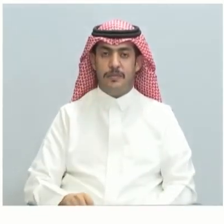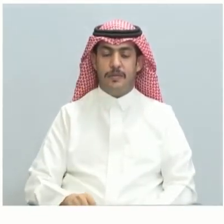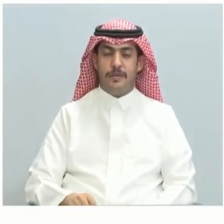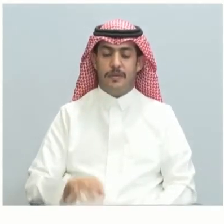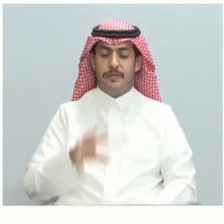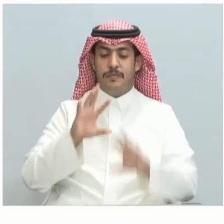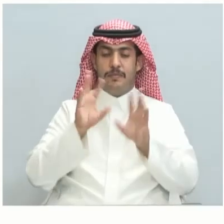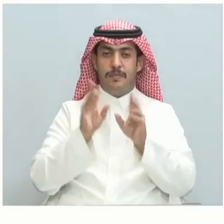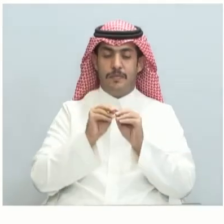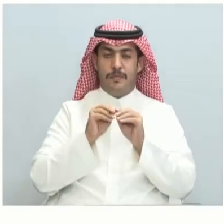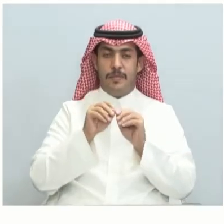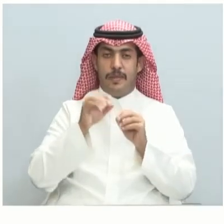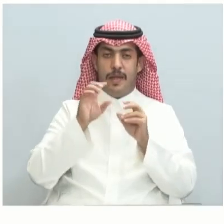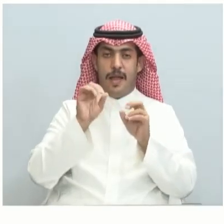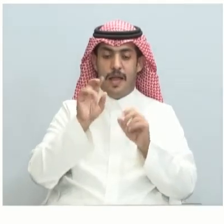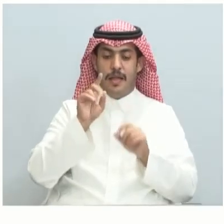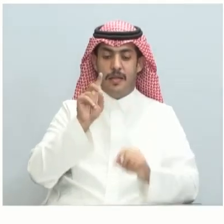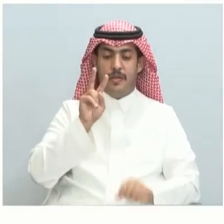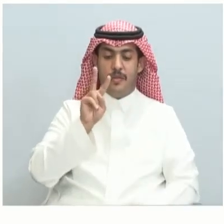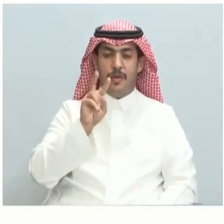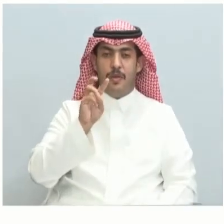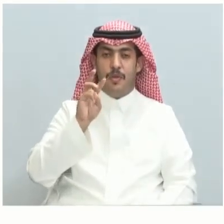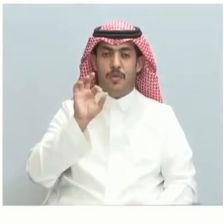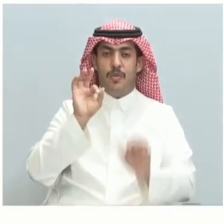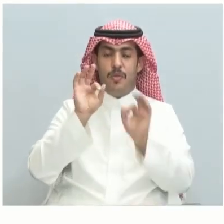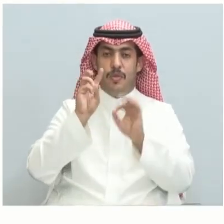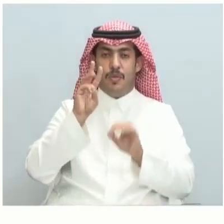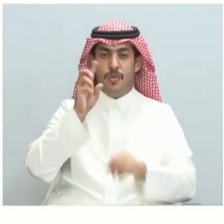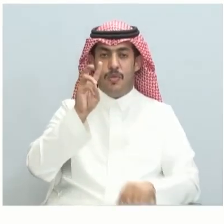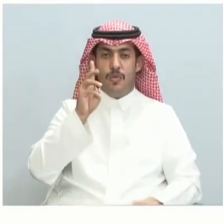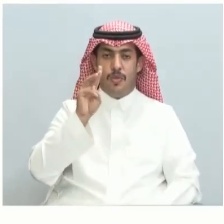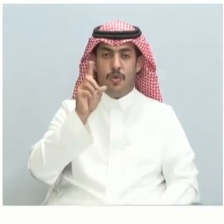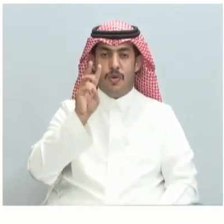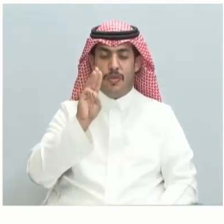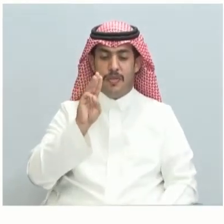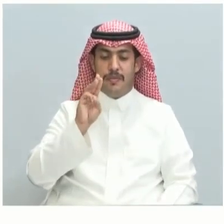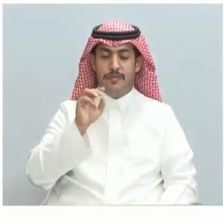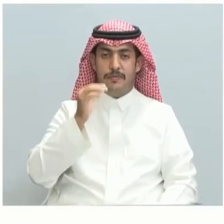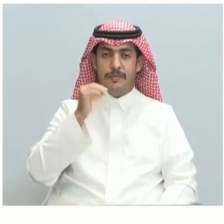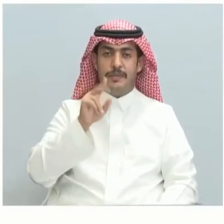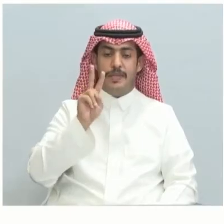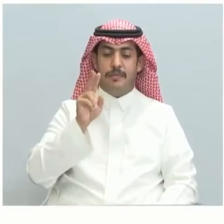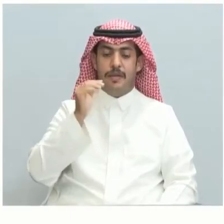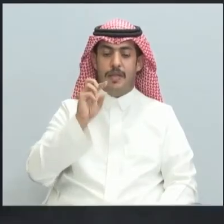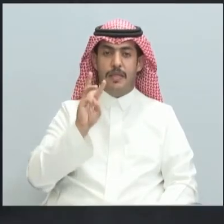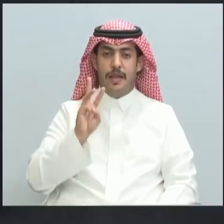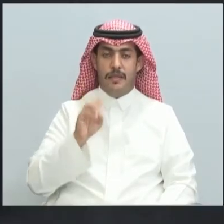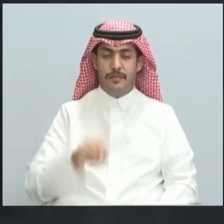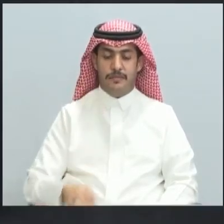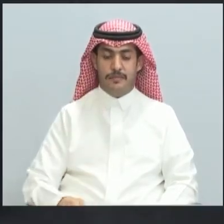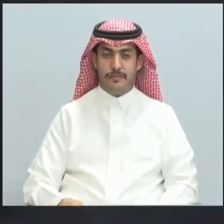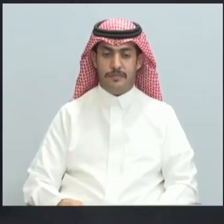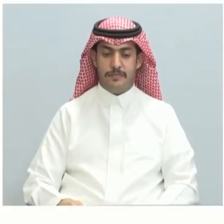سيكون العدد اثنان وثلث مكافئا للكسر 7 على 3 سالوني صعبه